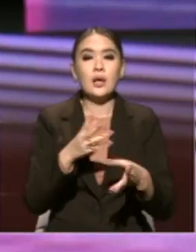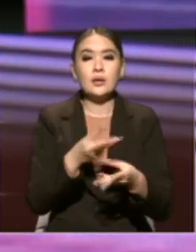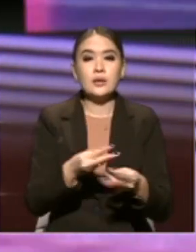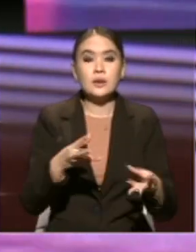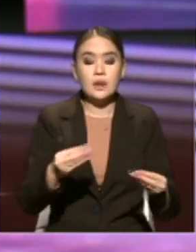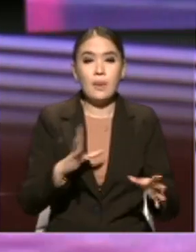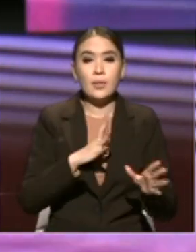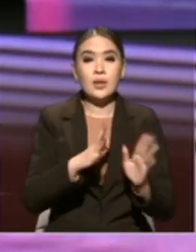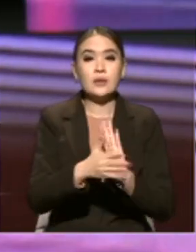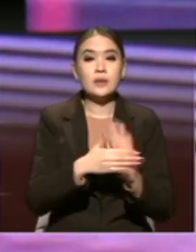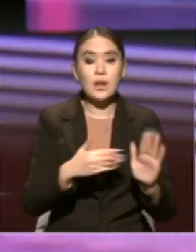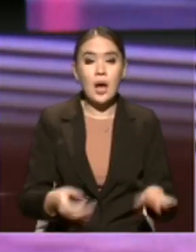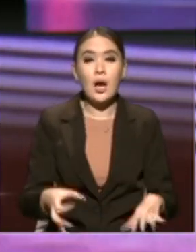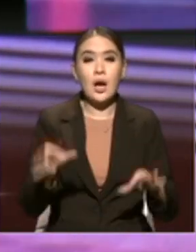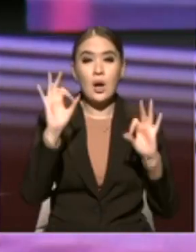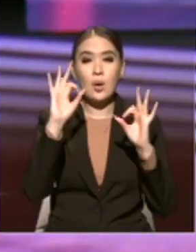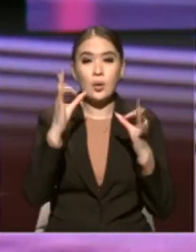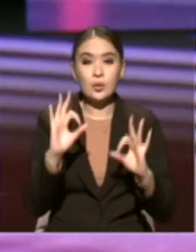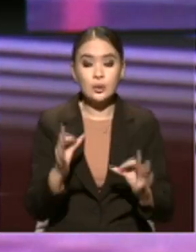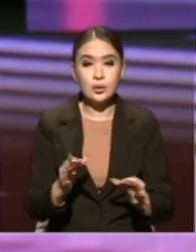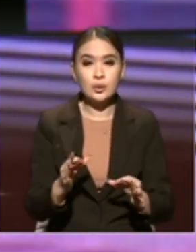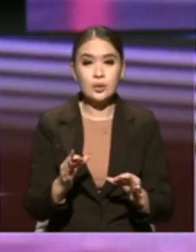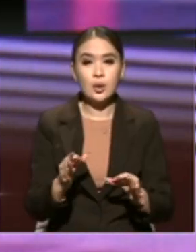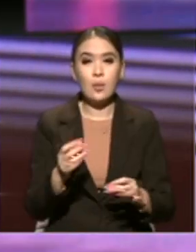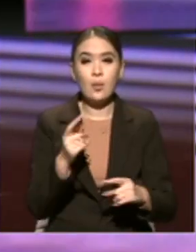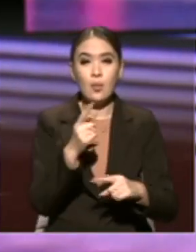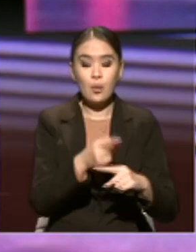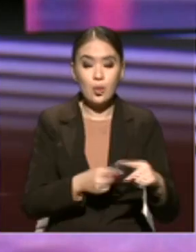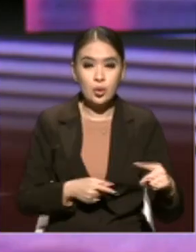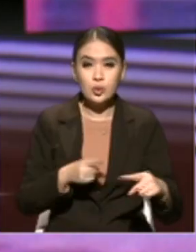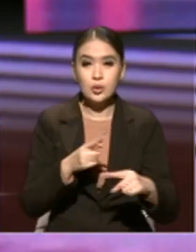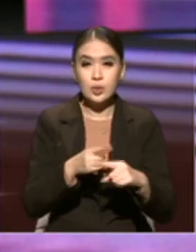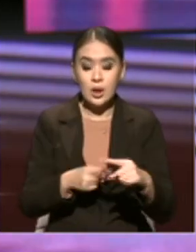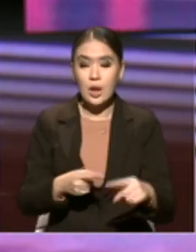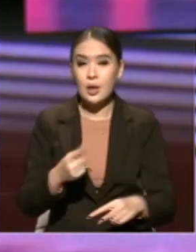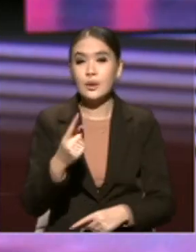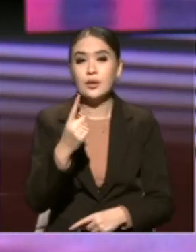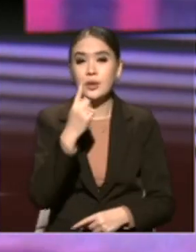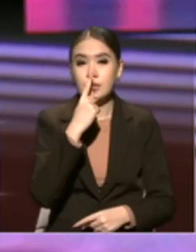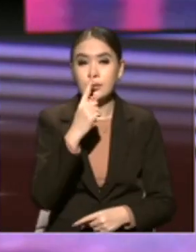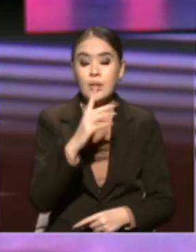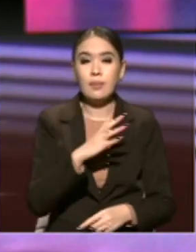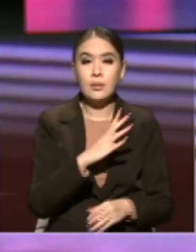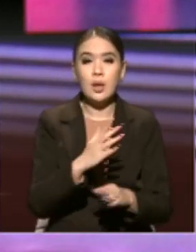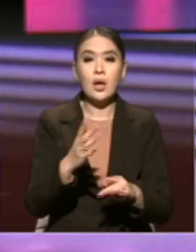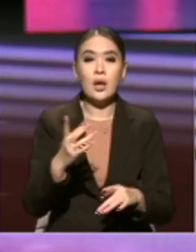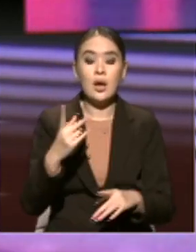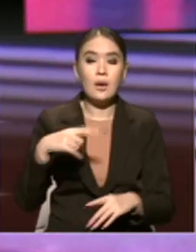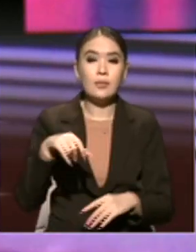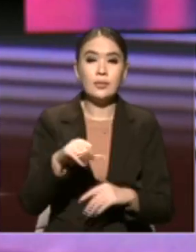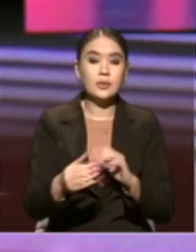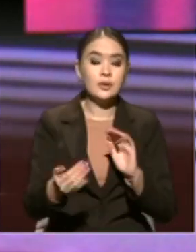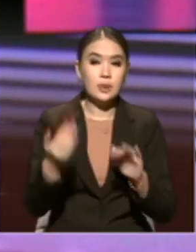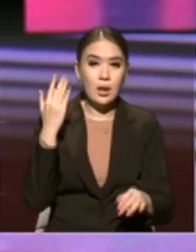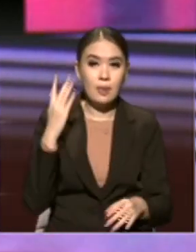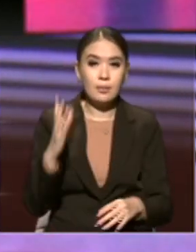күзгісі бөлу жаңағы бөлінуі міне жуырда ғана болды. 2-3 күн бұрын өткен аптада біз өткізген болатынбыз бұл бөлу процесін. Олар